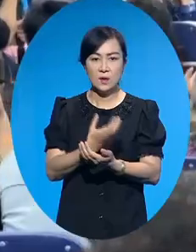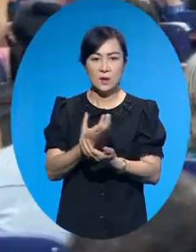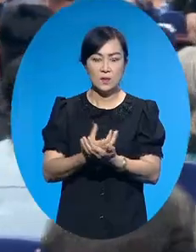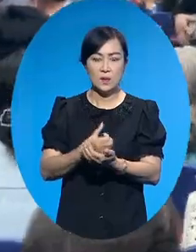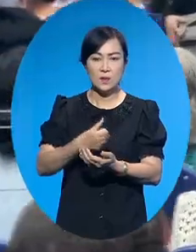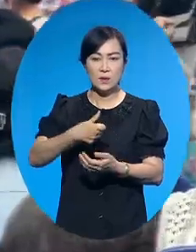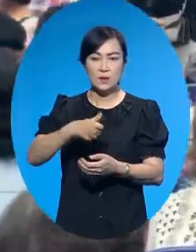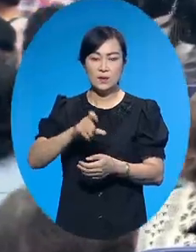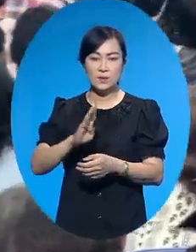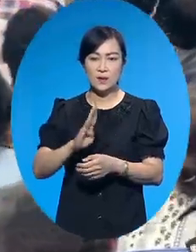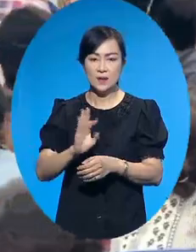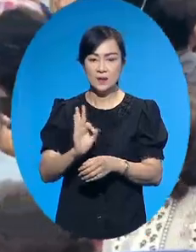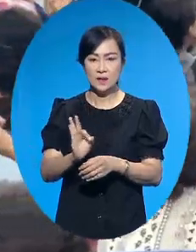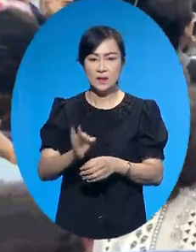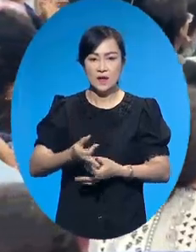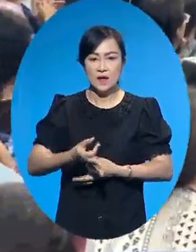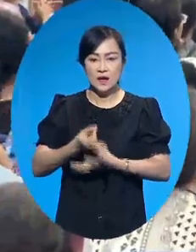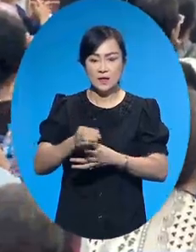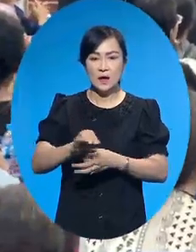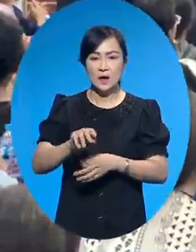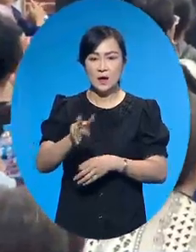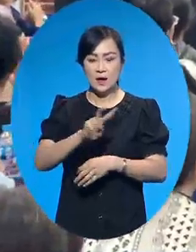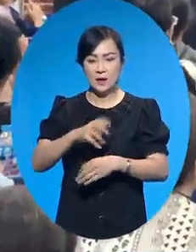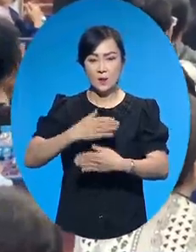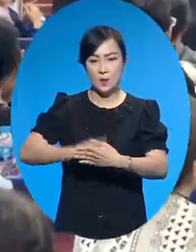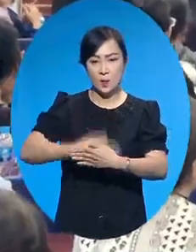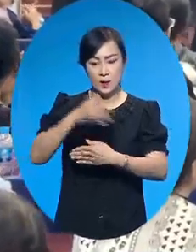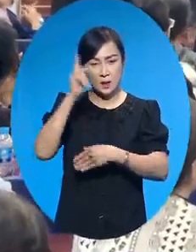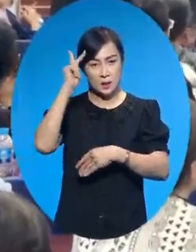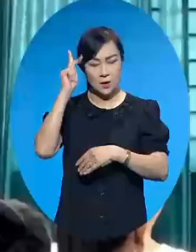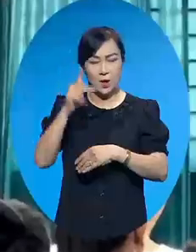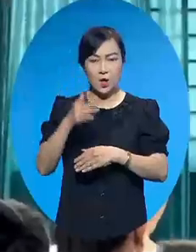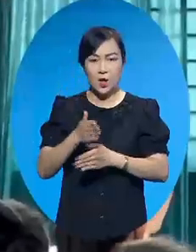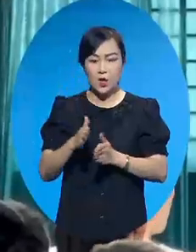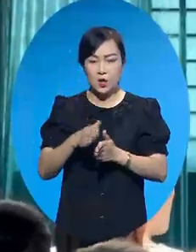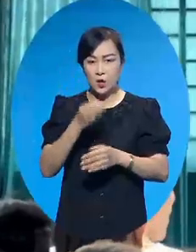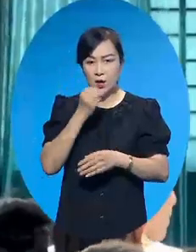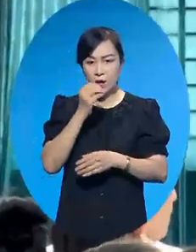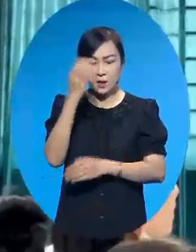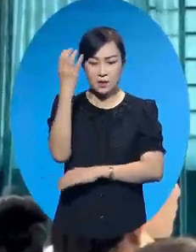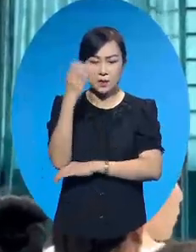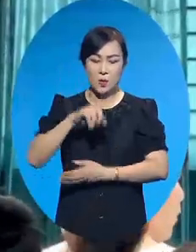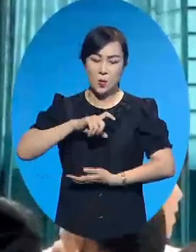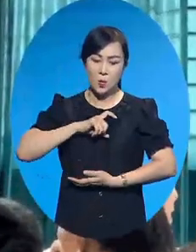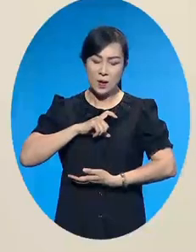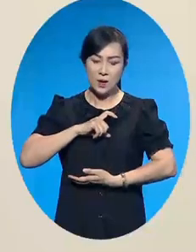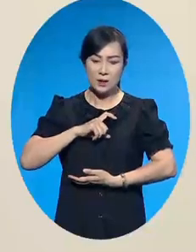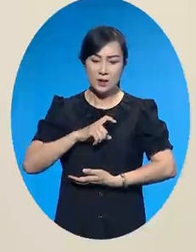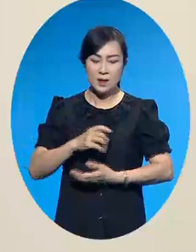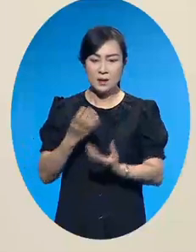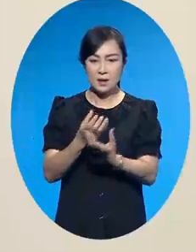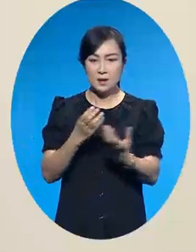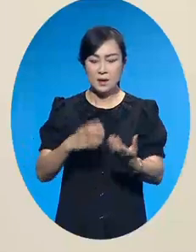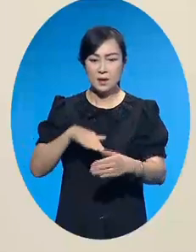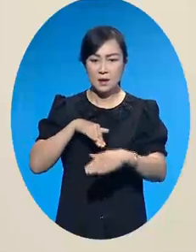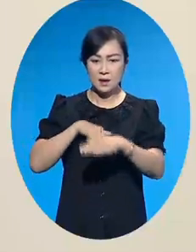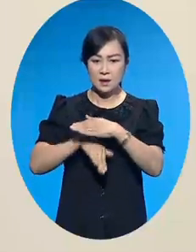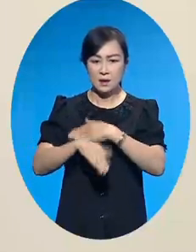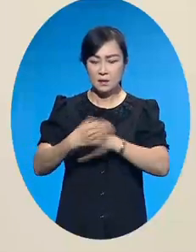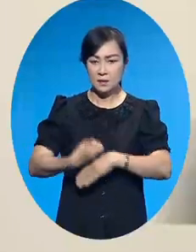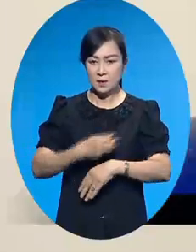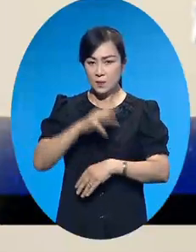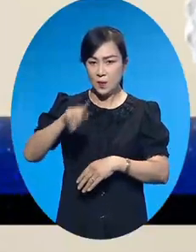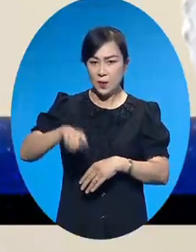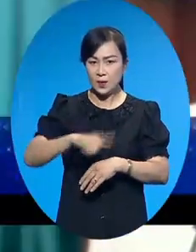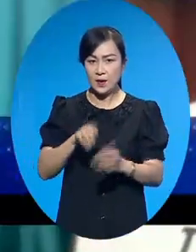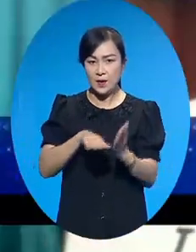LGBT. Chương trình trao tặng cho gần 200 hoàn cảnh khó khăn trên địa bàn những suất ăn trưa, những phần quà là nhu yếu phẩm thiết yếu cho cuộc sống hàng ngày.